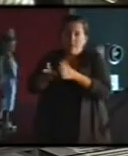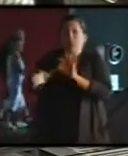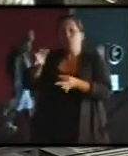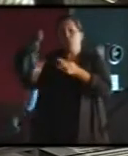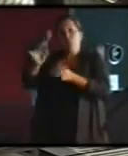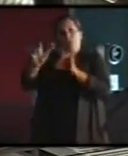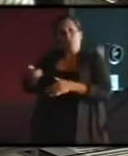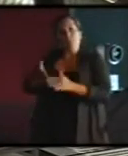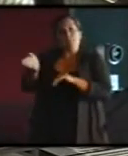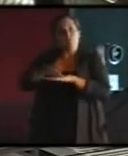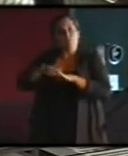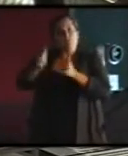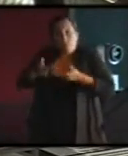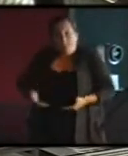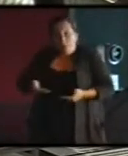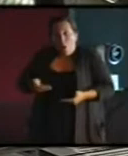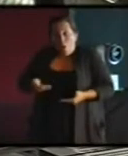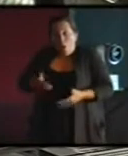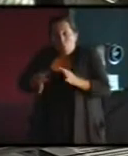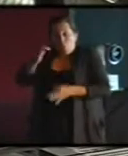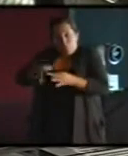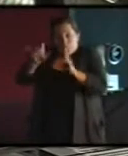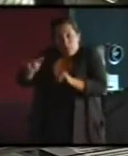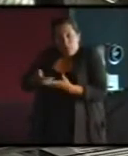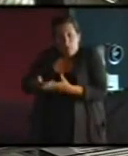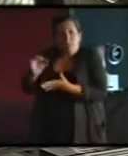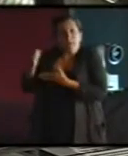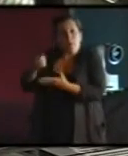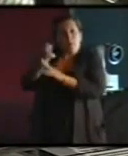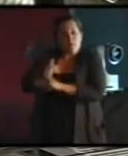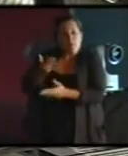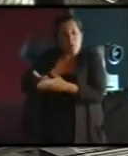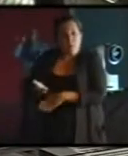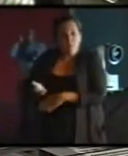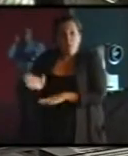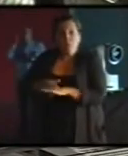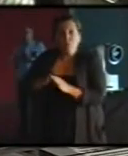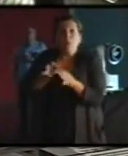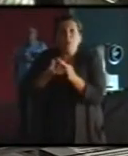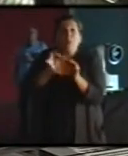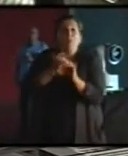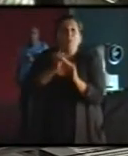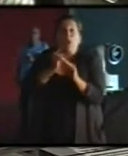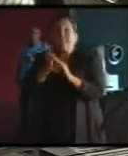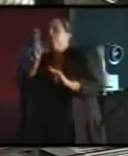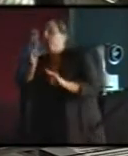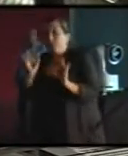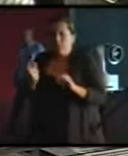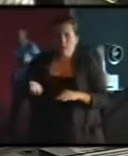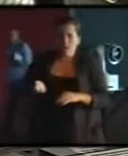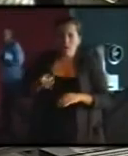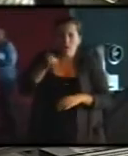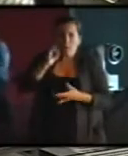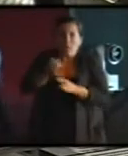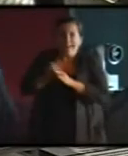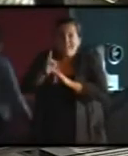bien sûr, toujours porté dans le présent. Il n'y a pas de petite et de grande histoire, parce que toute grande histoire